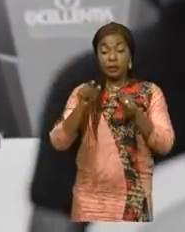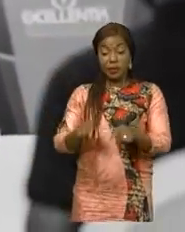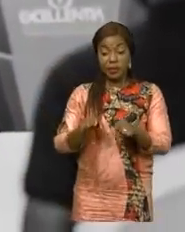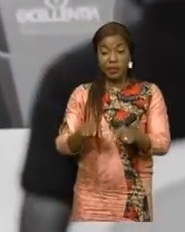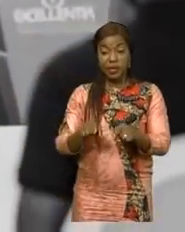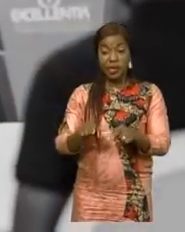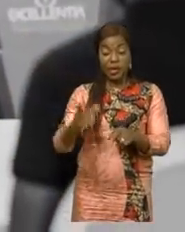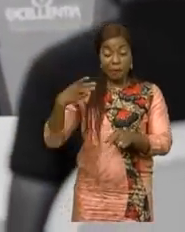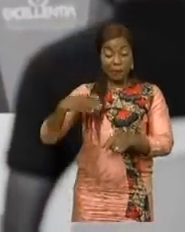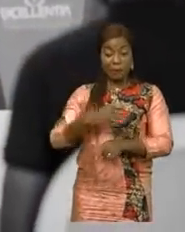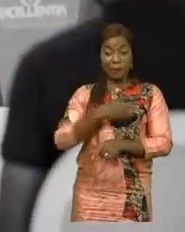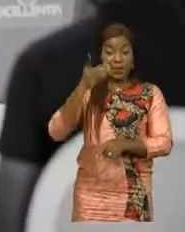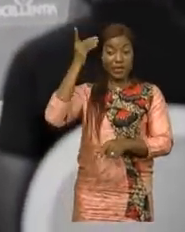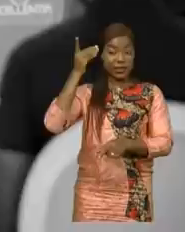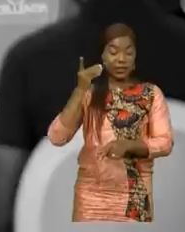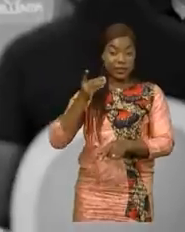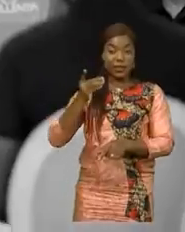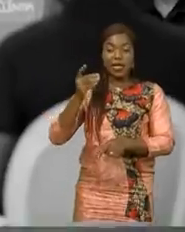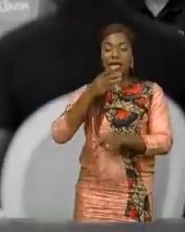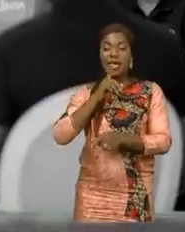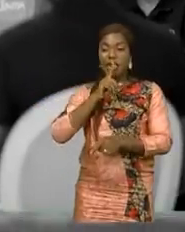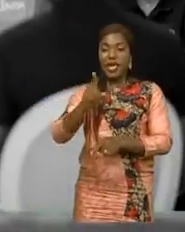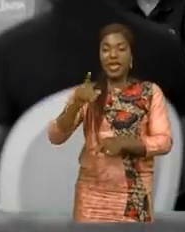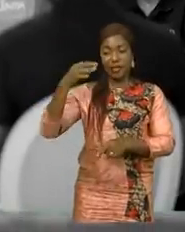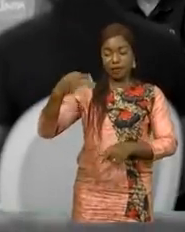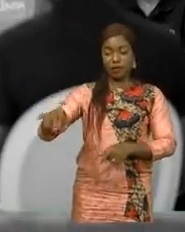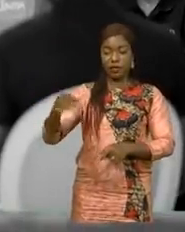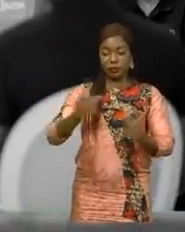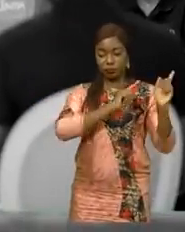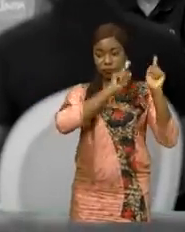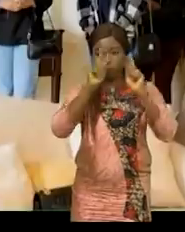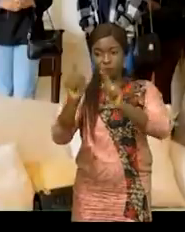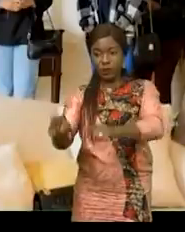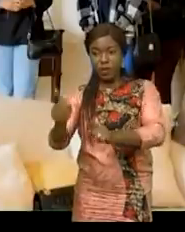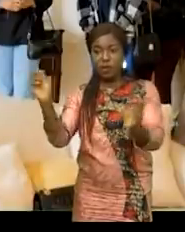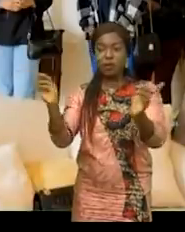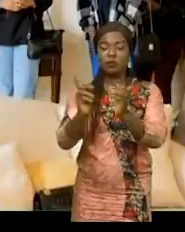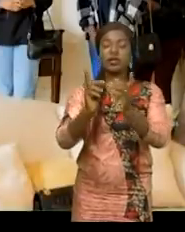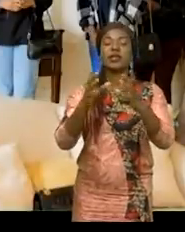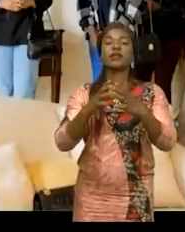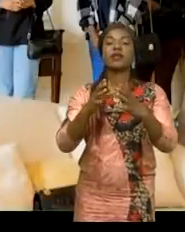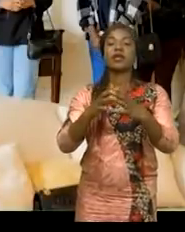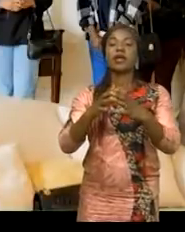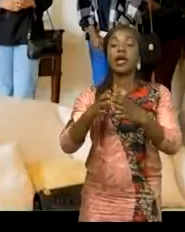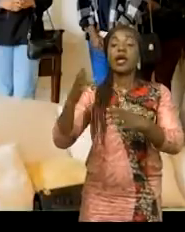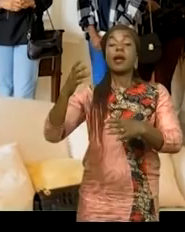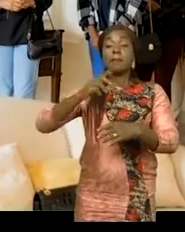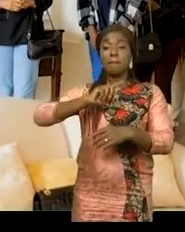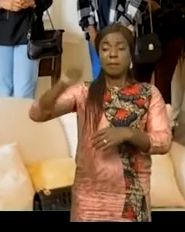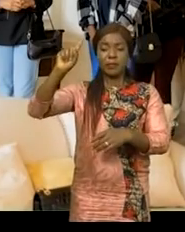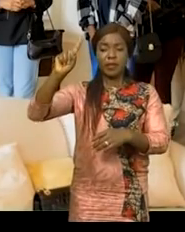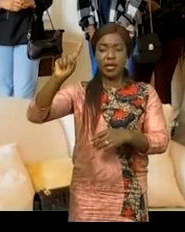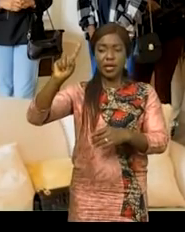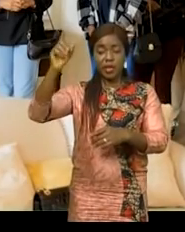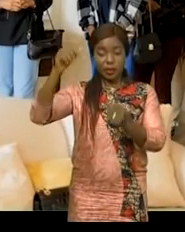distinguer première dame de la république démocratique du congo des miniatures ou tshisekedi a rencontré les bourses d'excellence ya ce programme de la